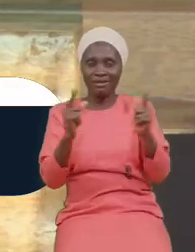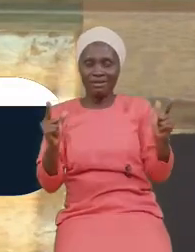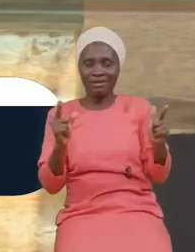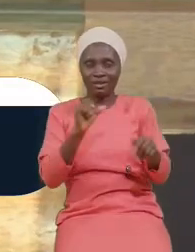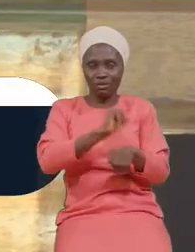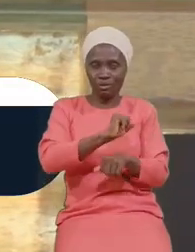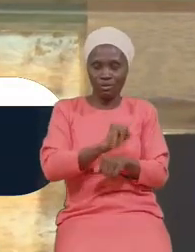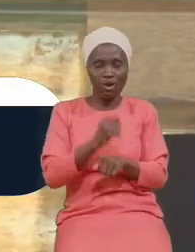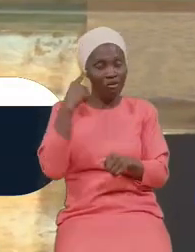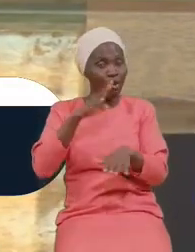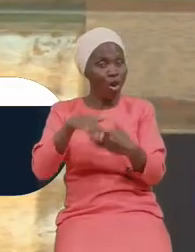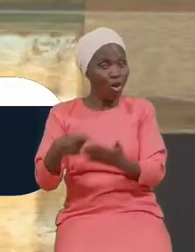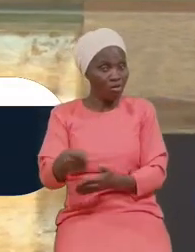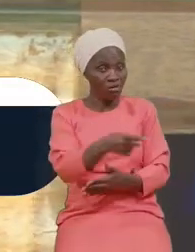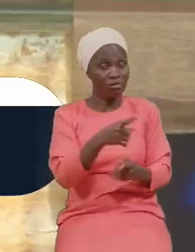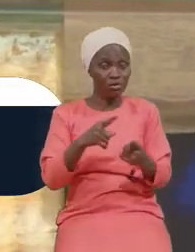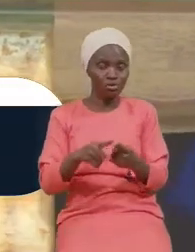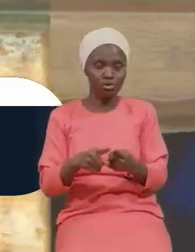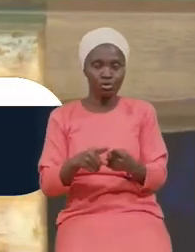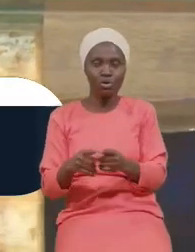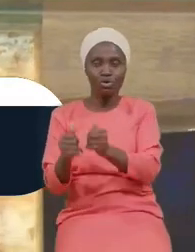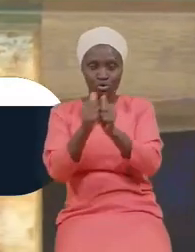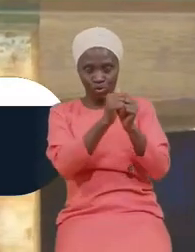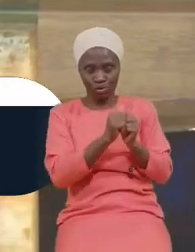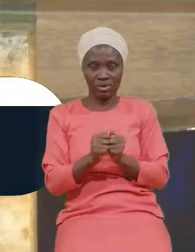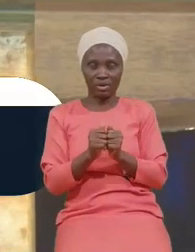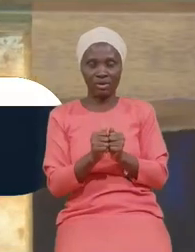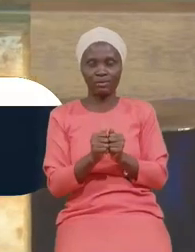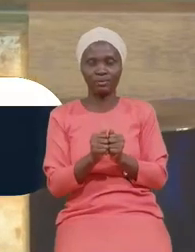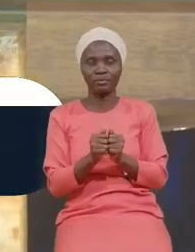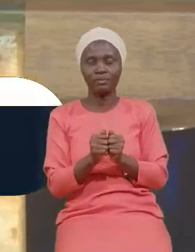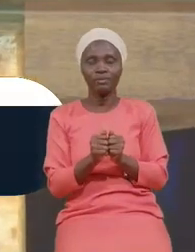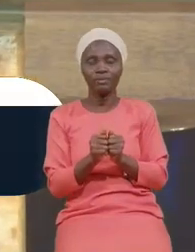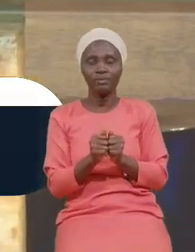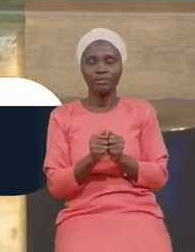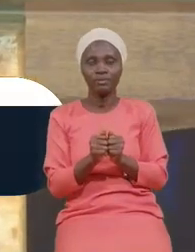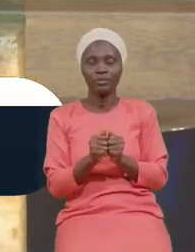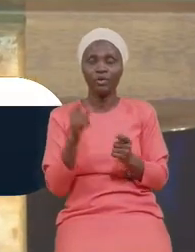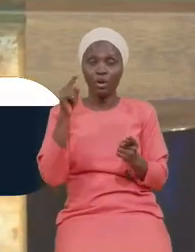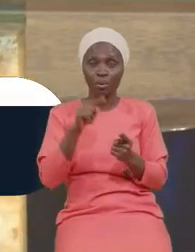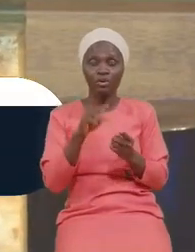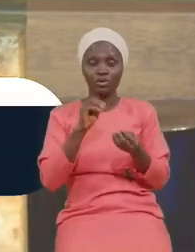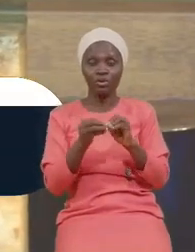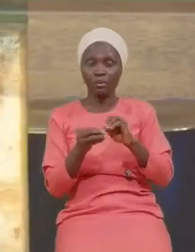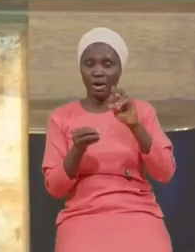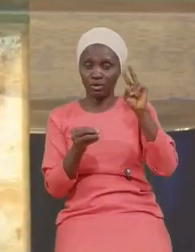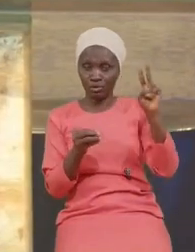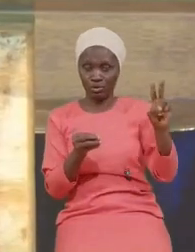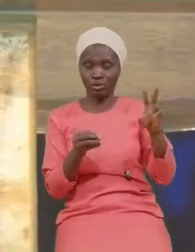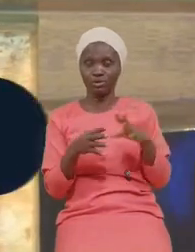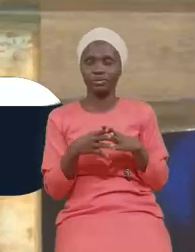considère ceci la considération collective de leur grande commission deuxième point